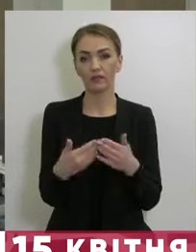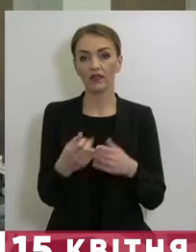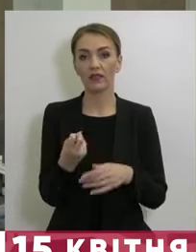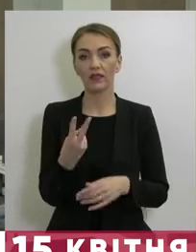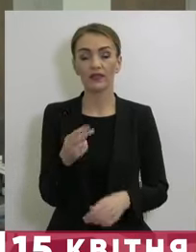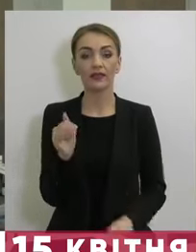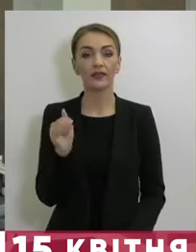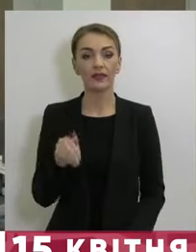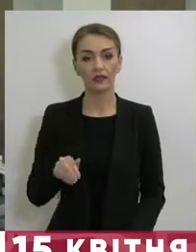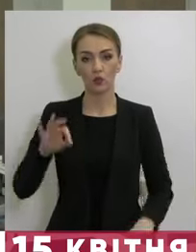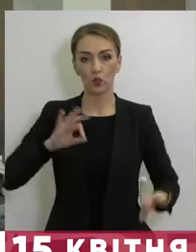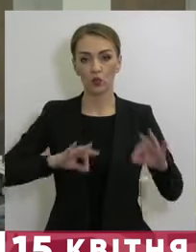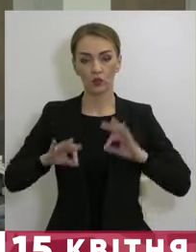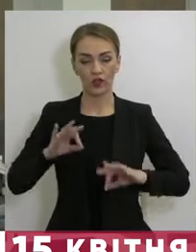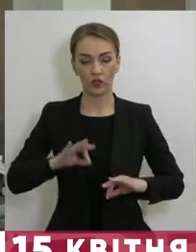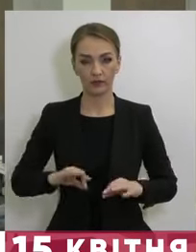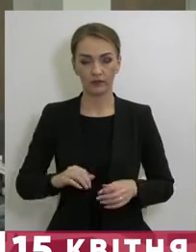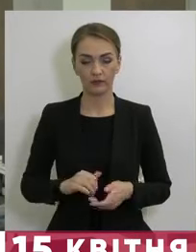12 тисяч користувачів.